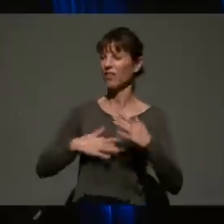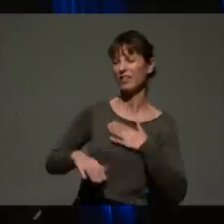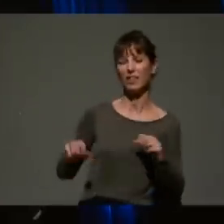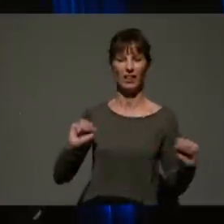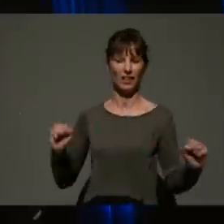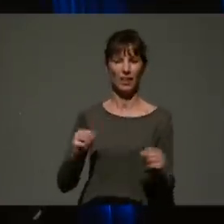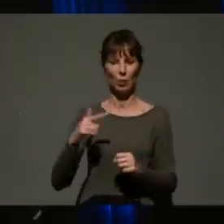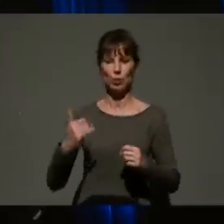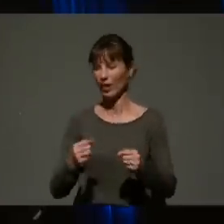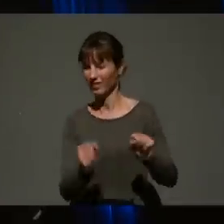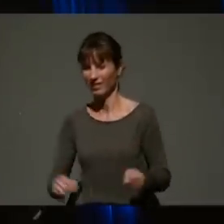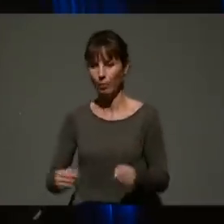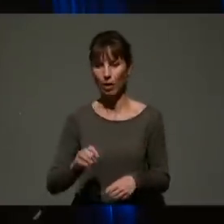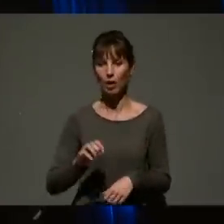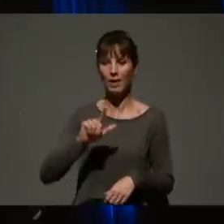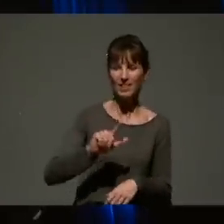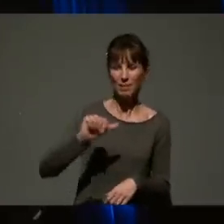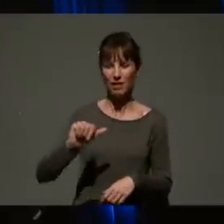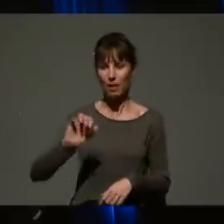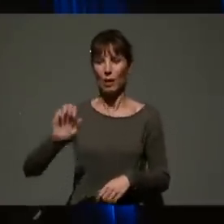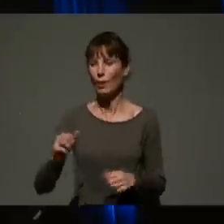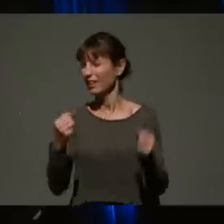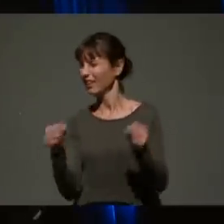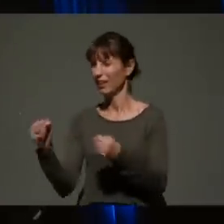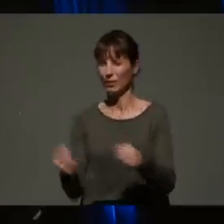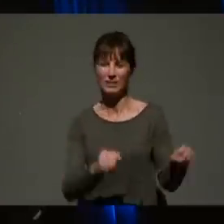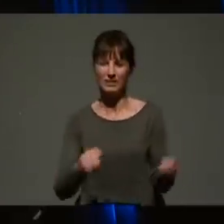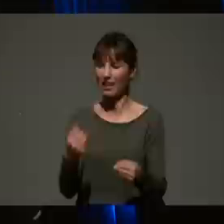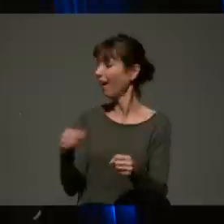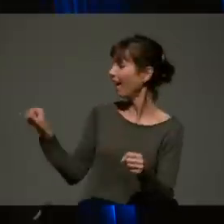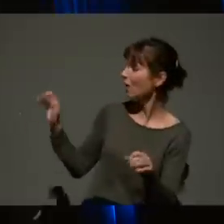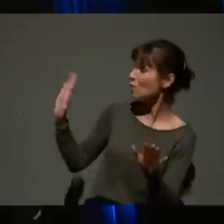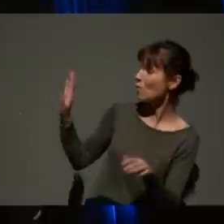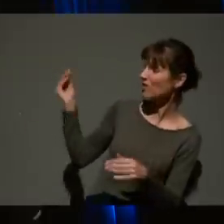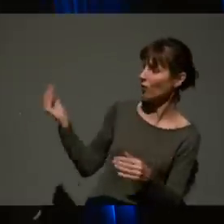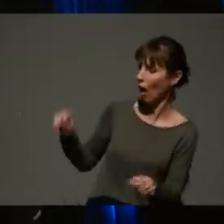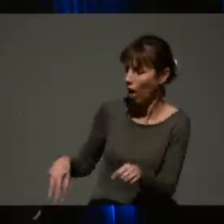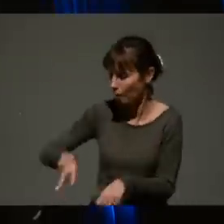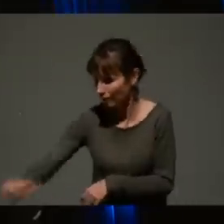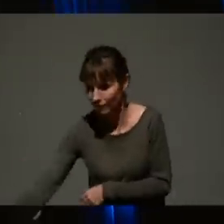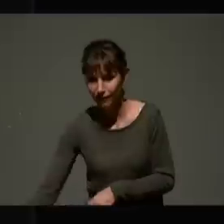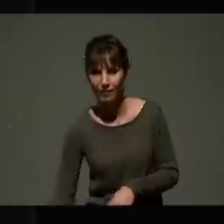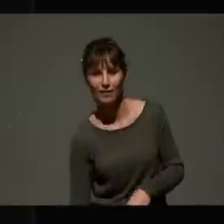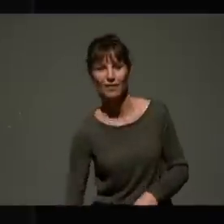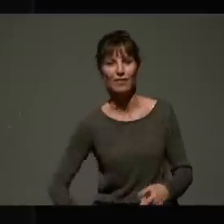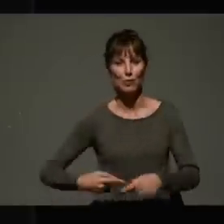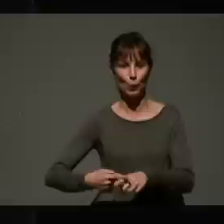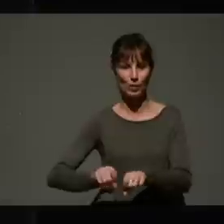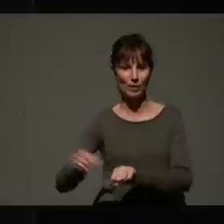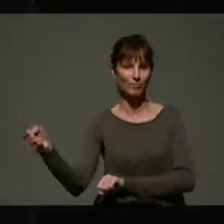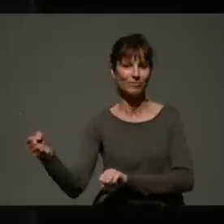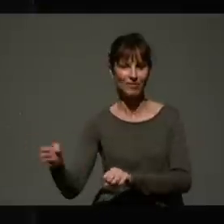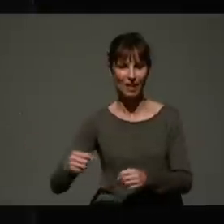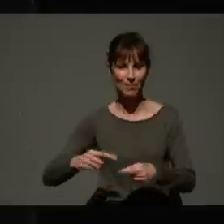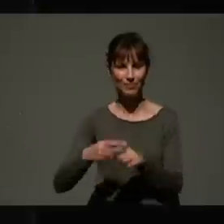qui font les deux jours, et le mercredi, en se retournant, en regardant si la famille arrive, paf, on tombe, et on laisse son